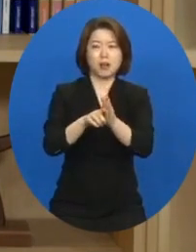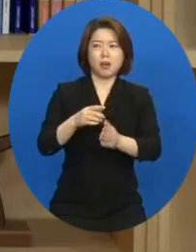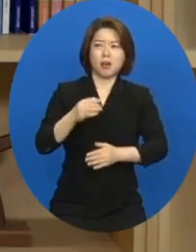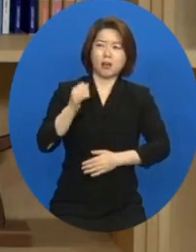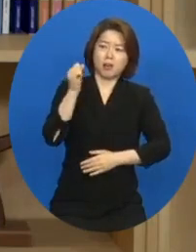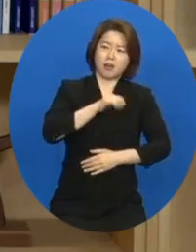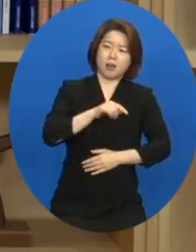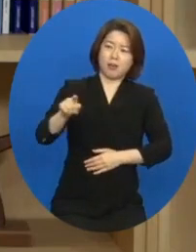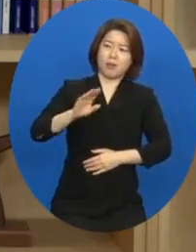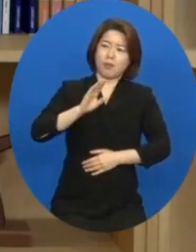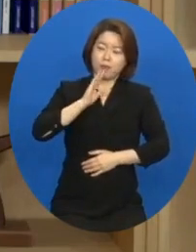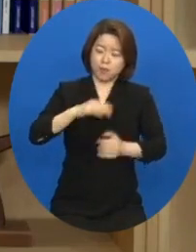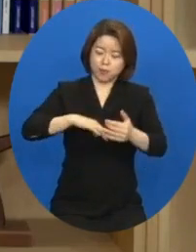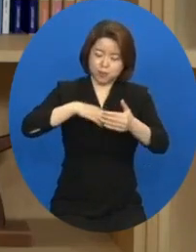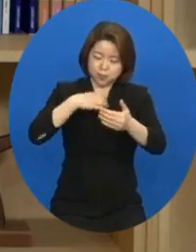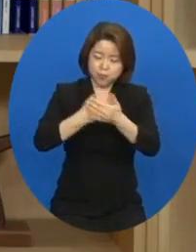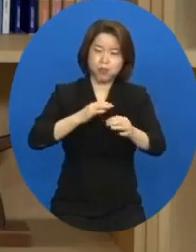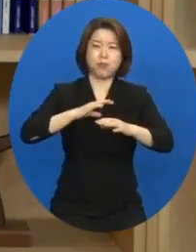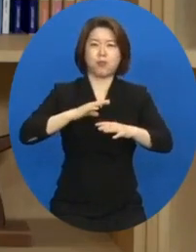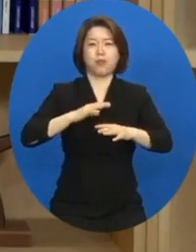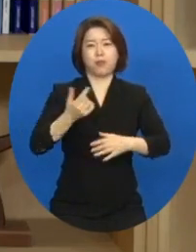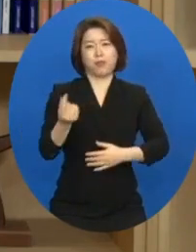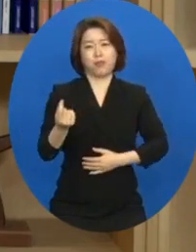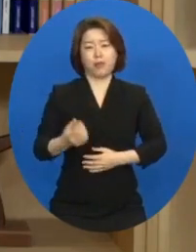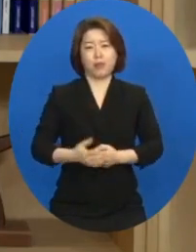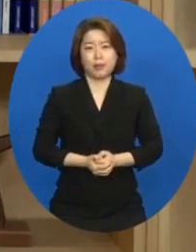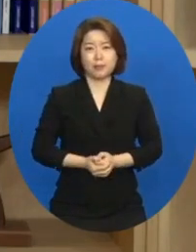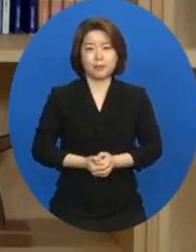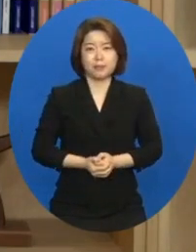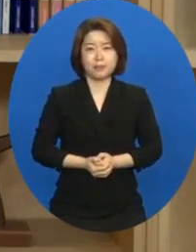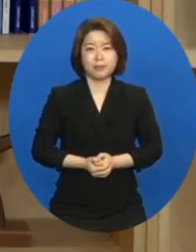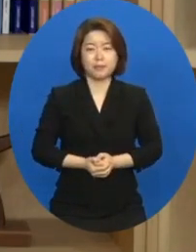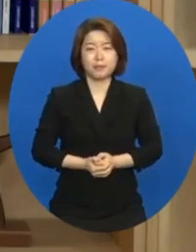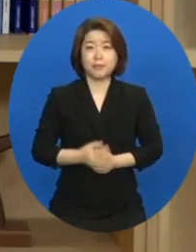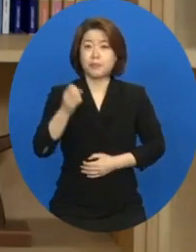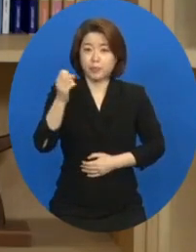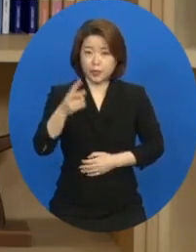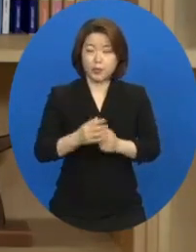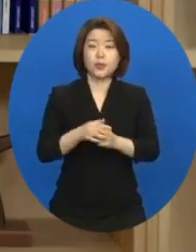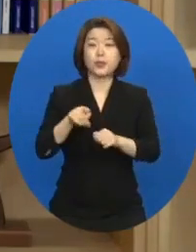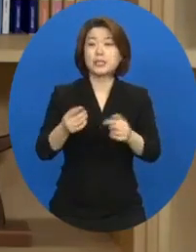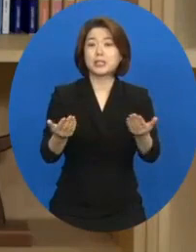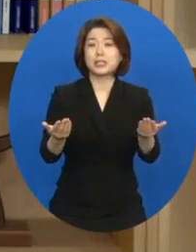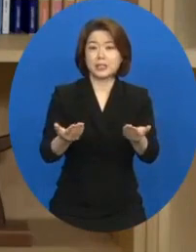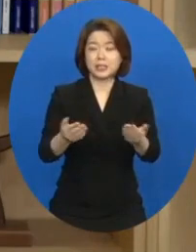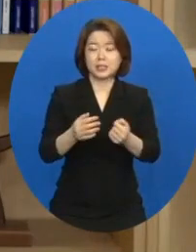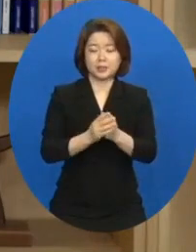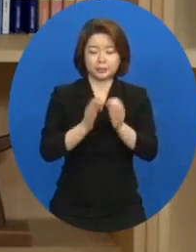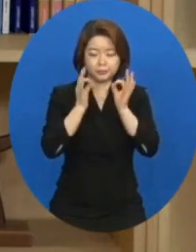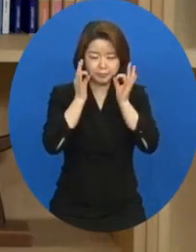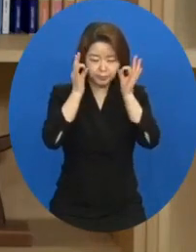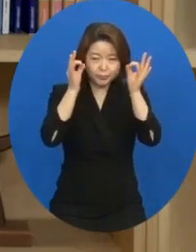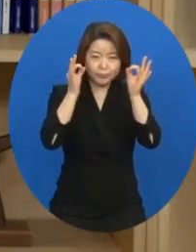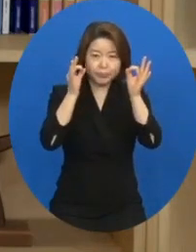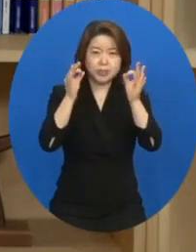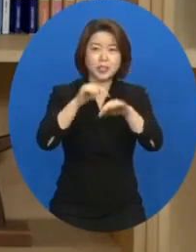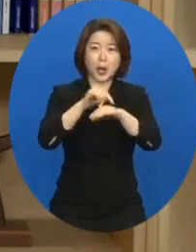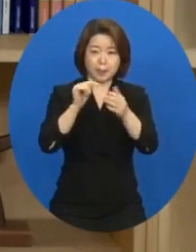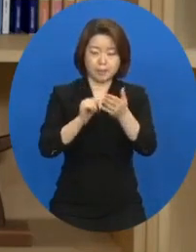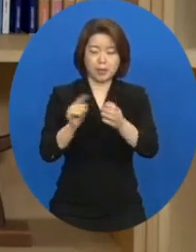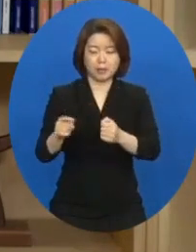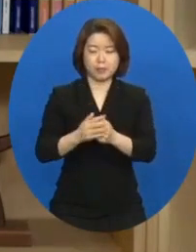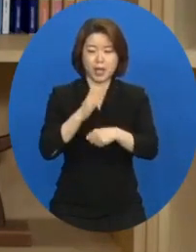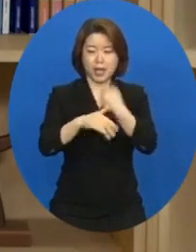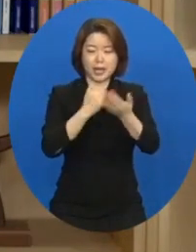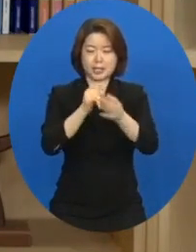긴 놈은 올라왔어요 그리고 2 간절함 하나님의 말씀이